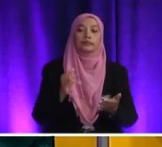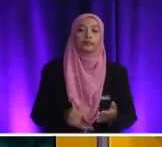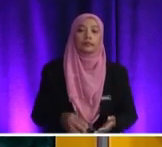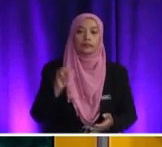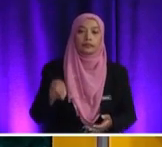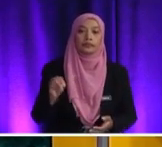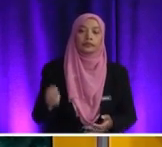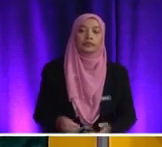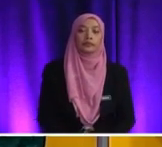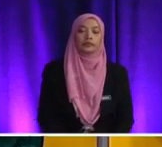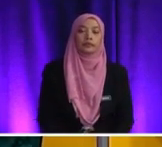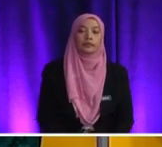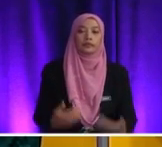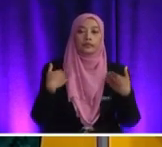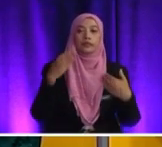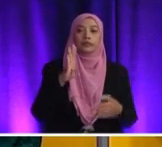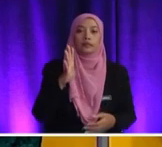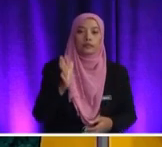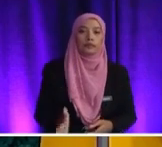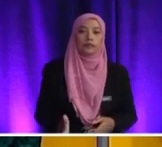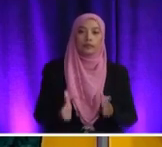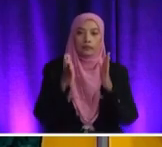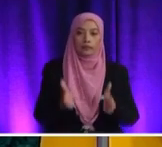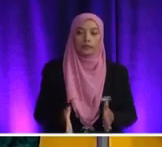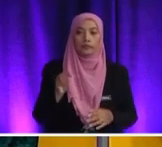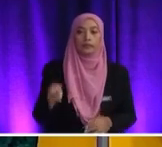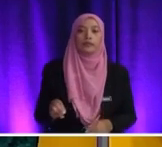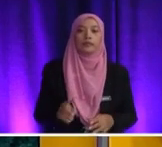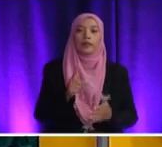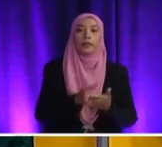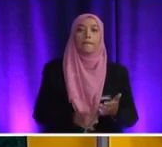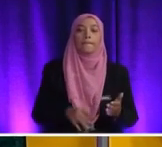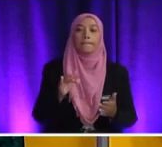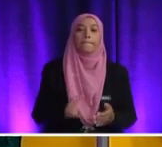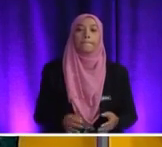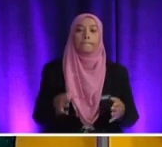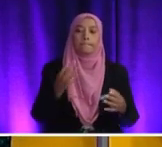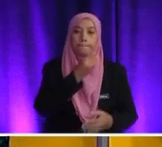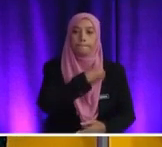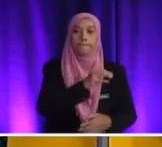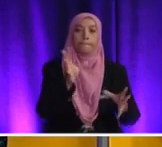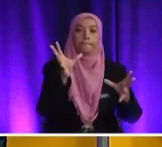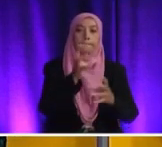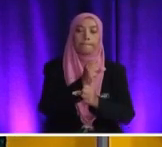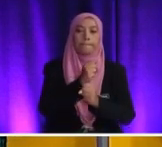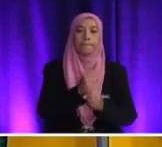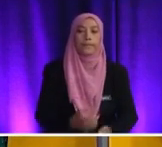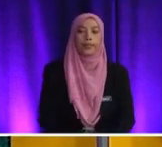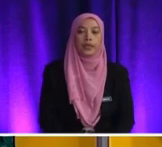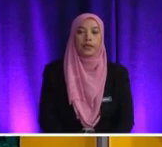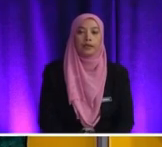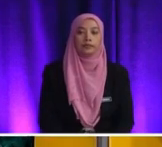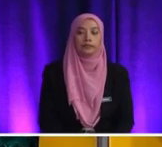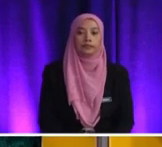murid-murid Nia ada empat orang murid nih jadi apa yang mereka dapat ya sempat sepanjang pembelajaran kita pada hari ini hari